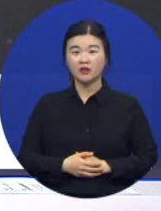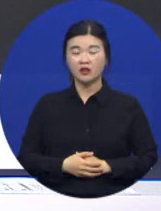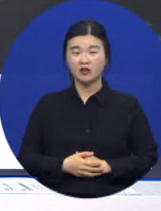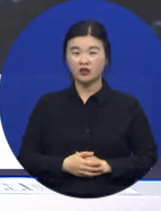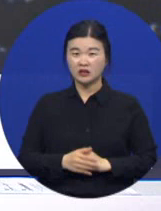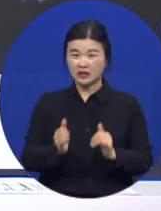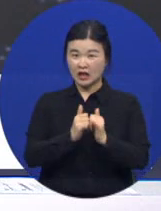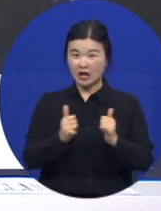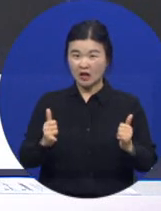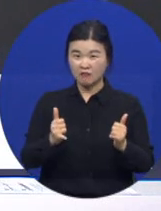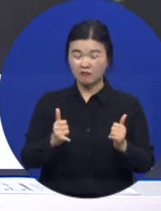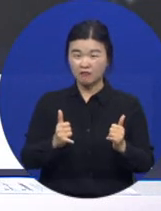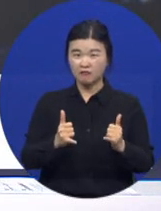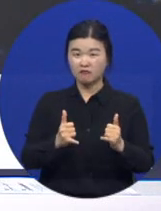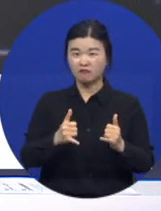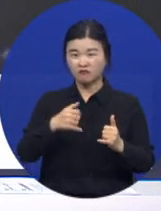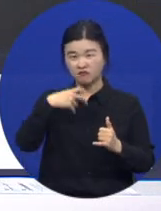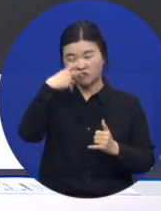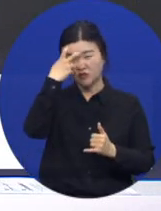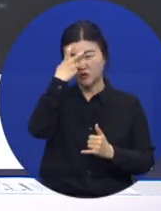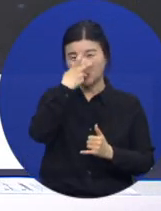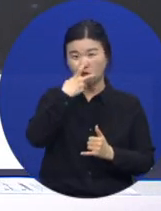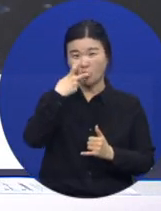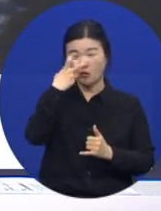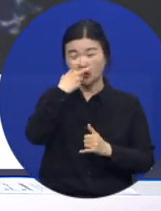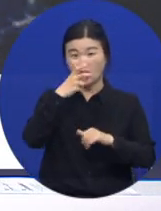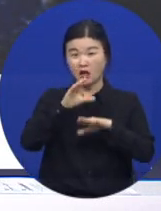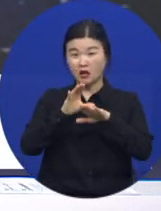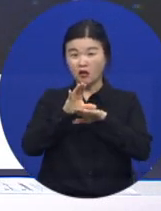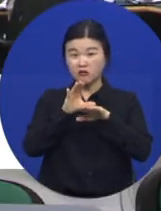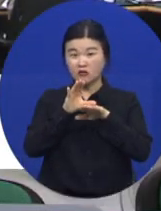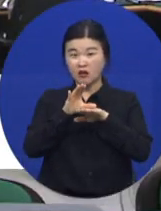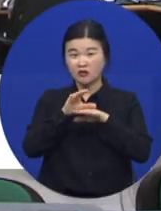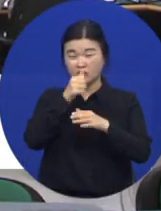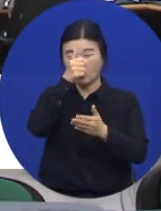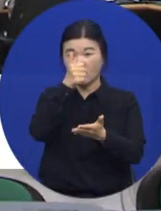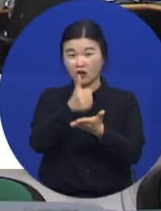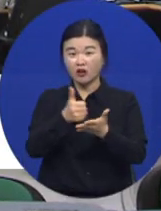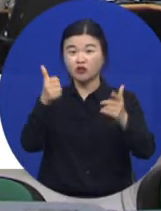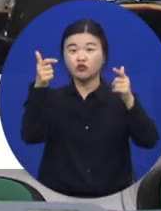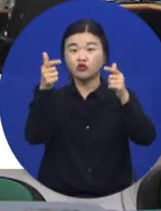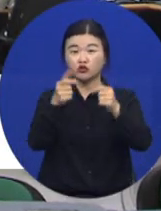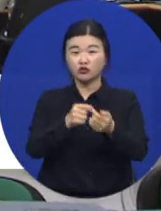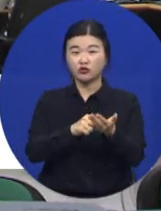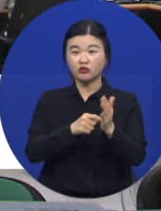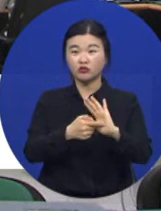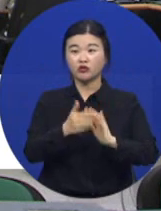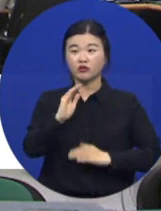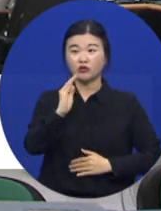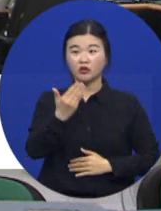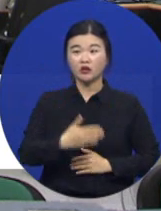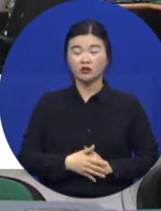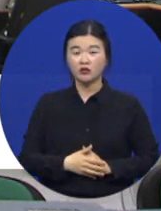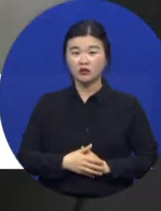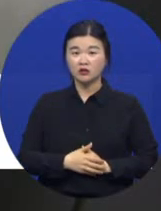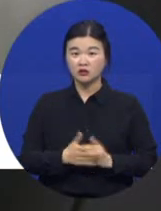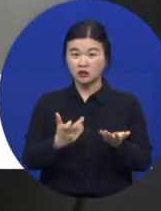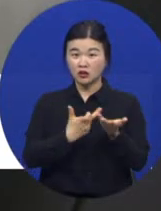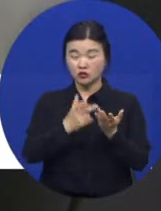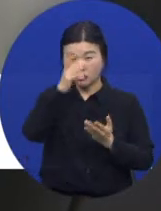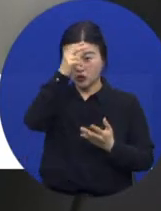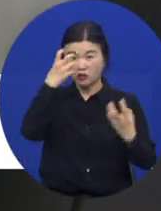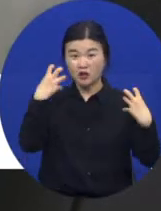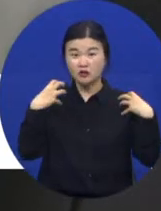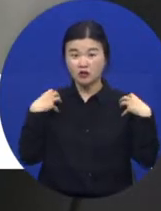주민 요청을 반영해 순찰하는 탄력순찰 도입 이후 범죄가 줄어든 것으로 나타났습니다.